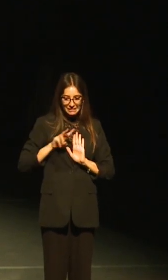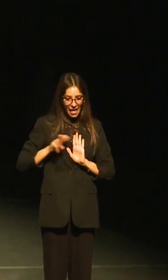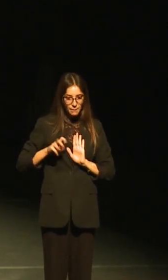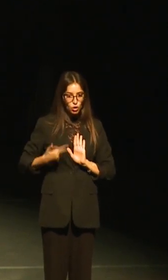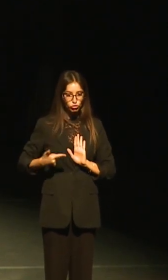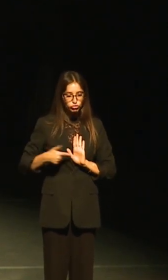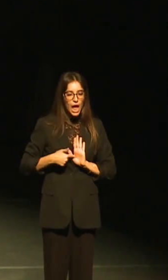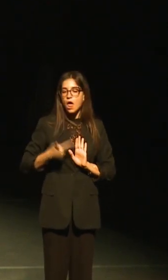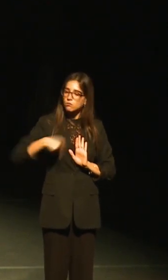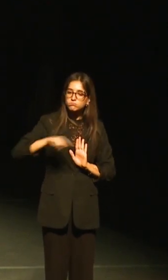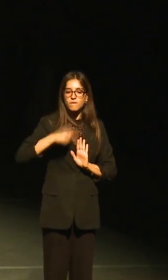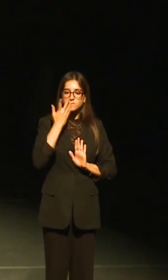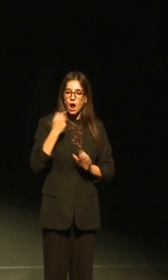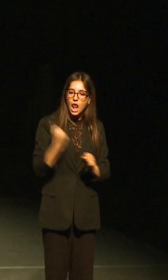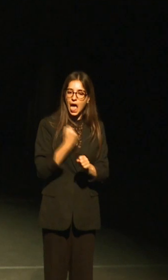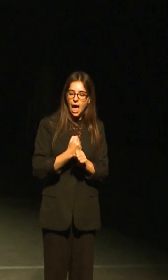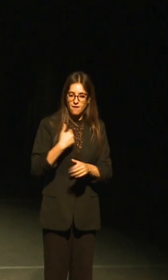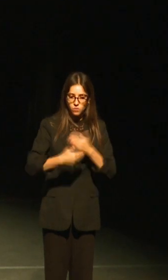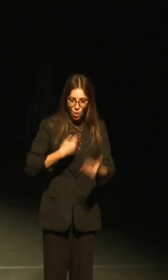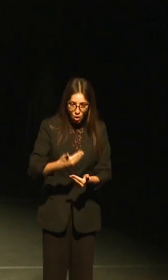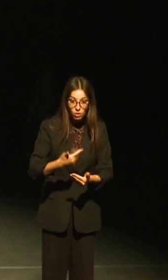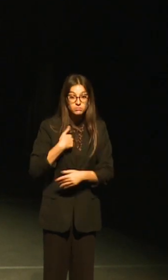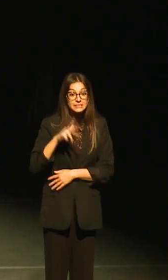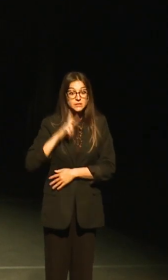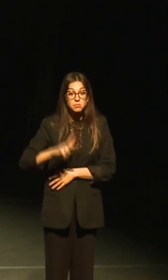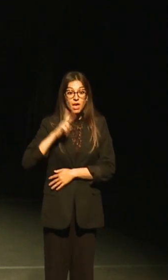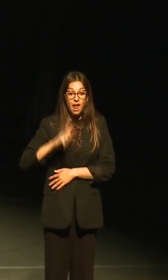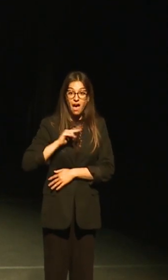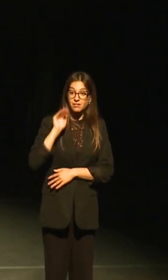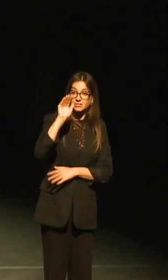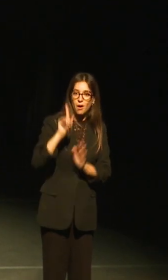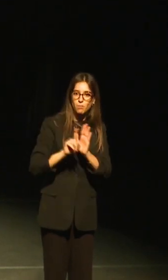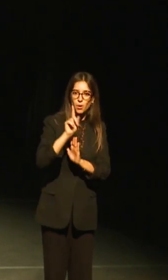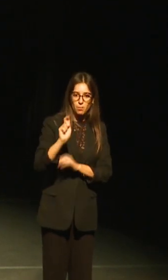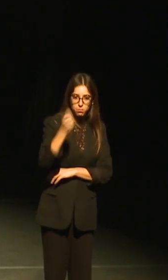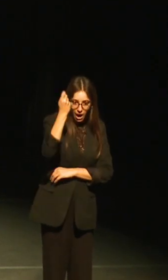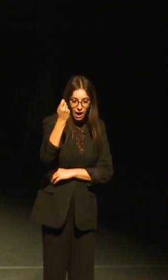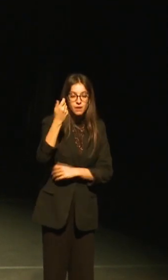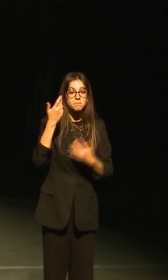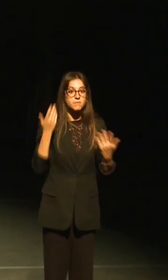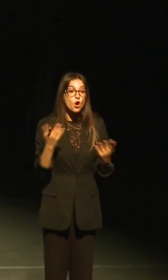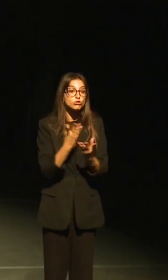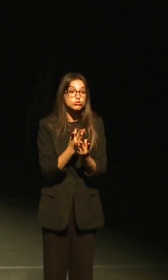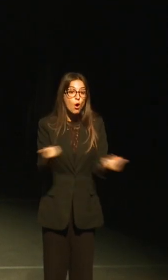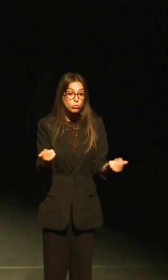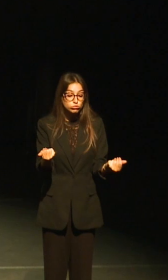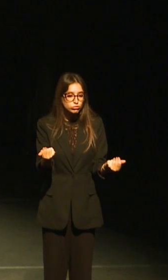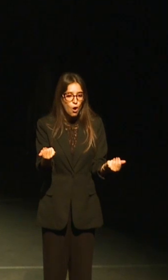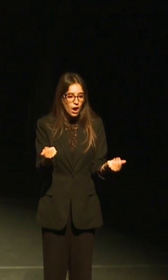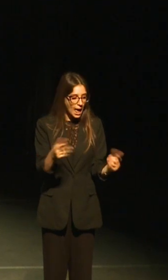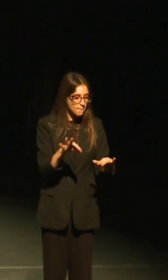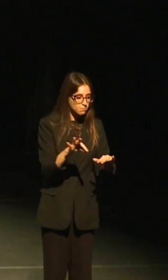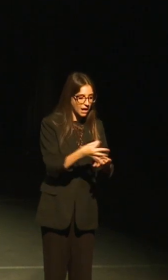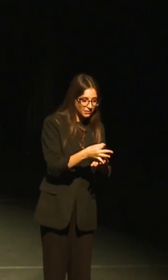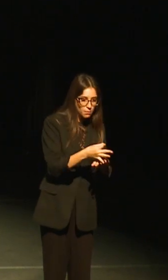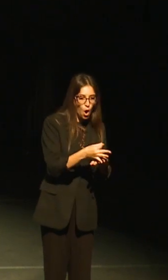l'auspicio che poi anche lì si possa arrivare e sicuramente il matrimonio egualitario Sarebbe come dire la soluzione a tutti questi